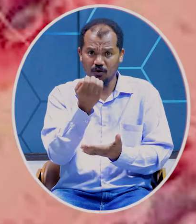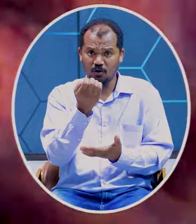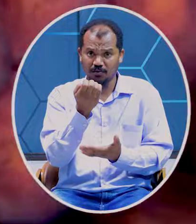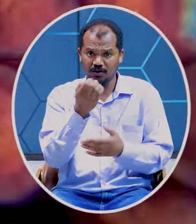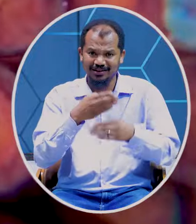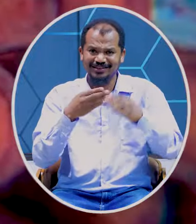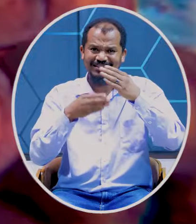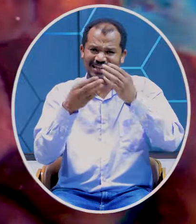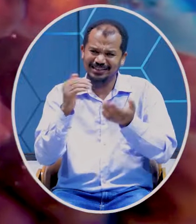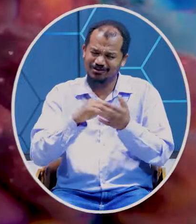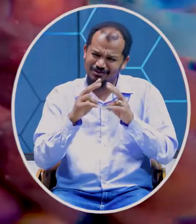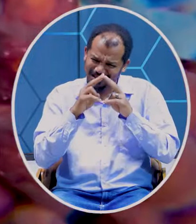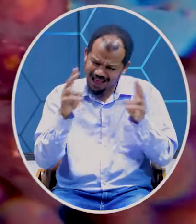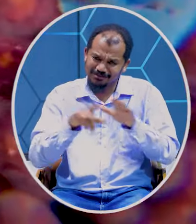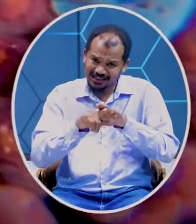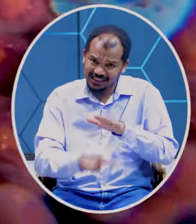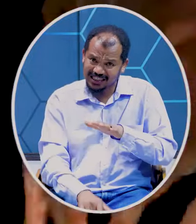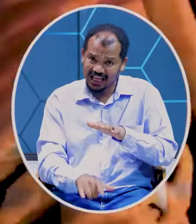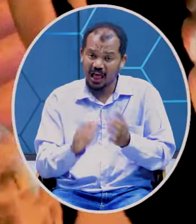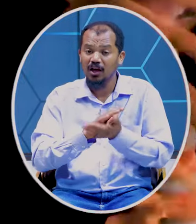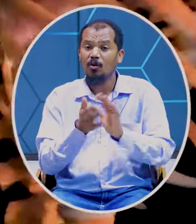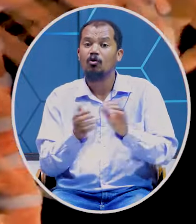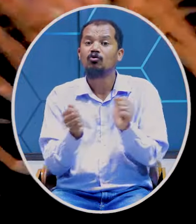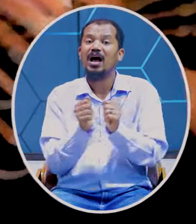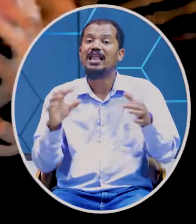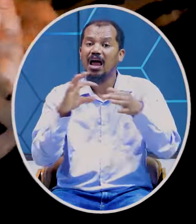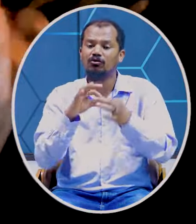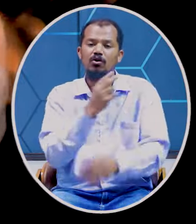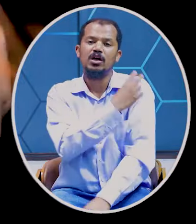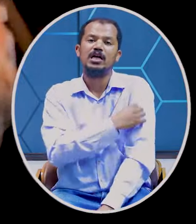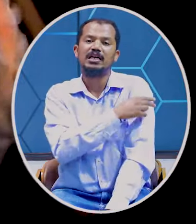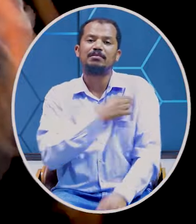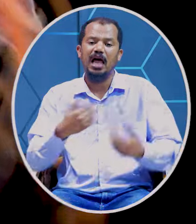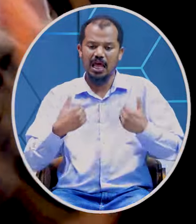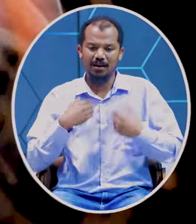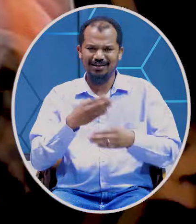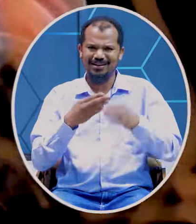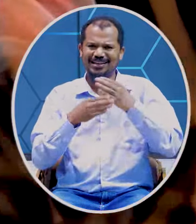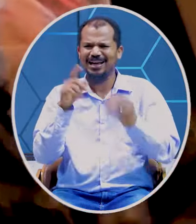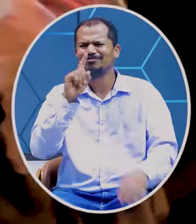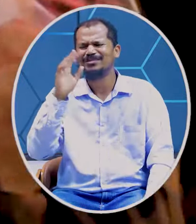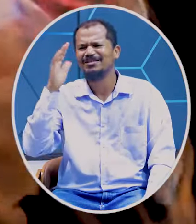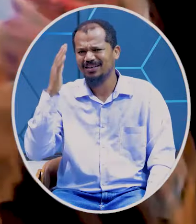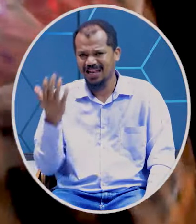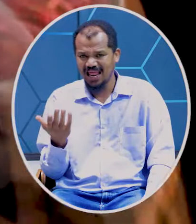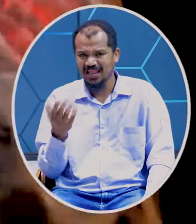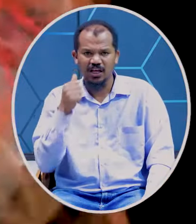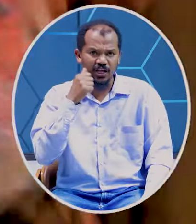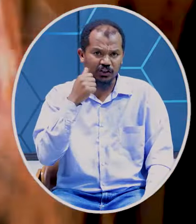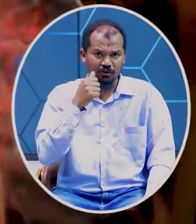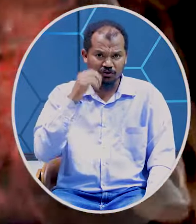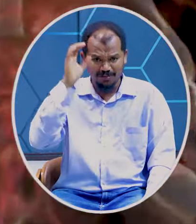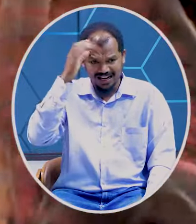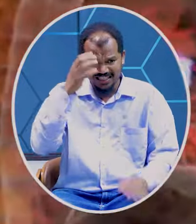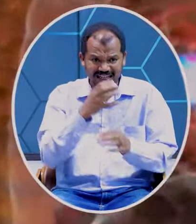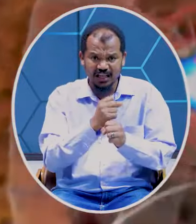የኢኮኖሚ ደረጃችን ደግሞ እጅግ በጣም ዝቅተኛ ከመሆኑ ጋር ተያይዞ ሕክምናው ያለበት ደረጃ ምን ይመስላል ይመስላል።